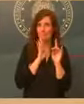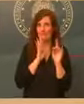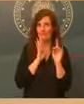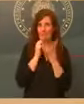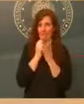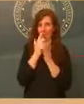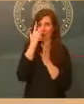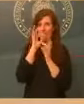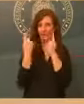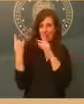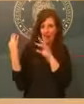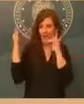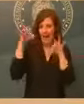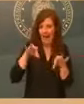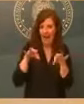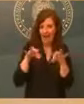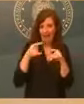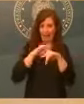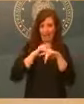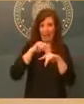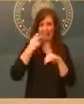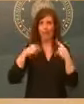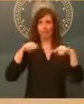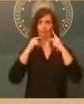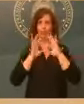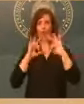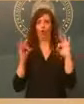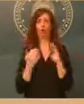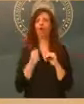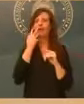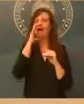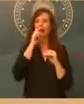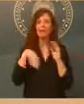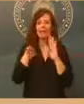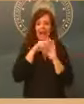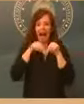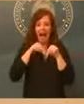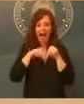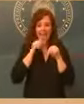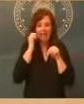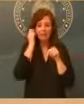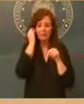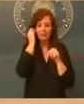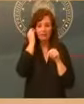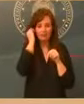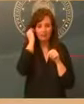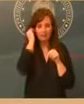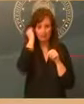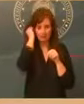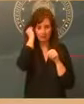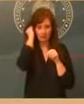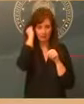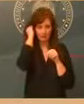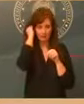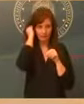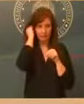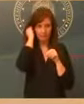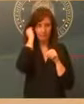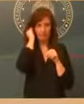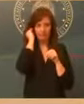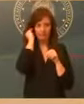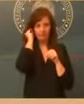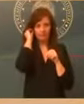settembre pronti qual è la tabella di marcia che hanno gli enti locali e quali garanzie ci saranno